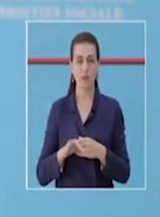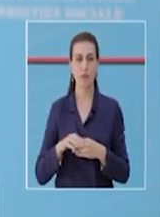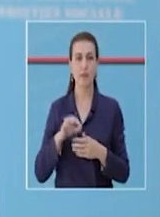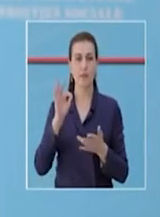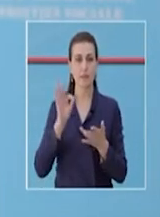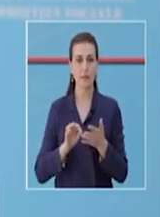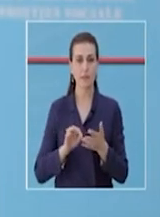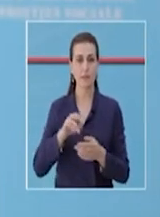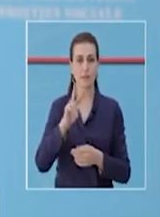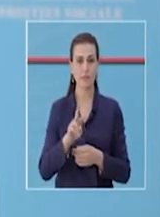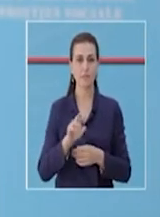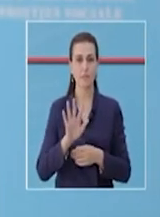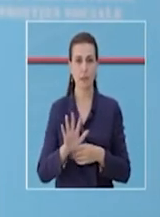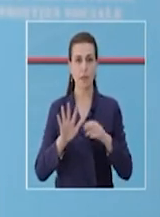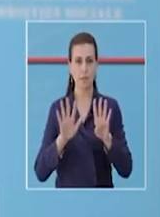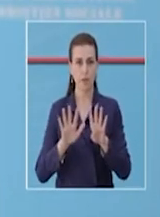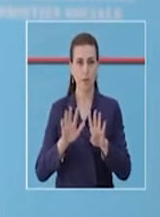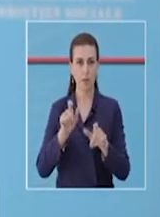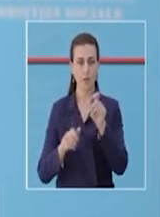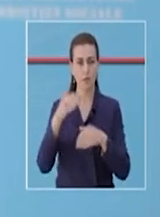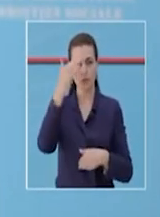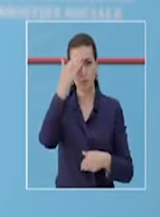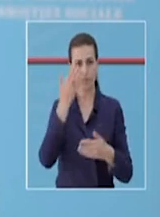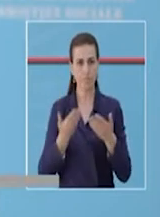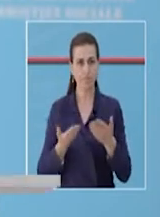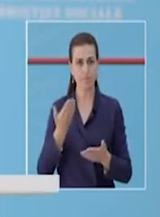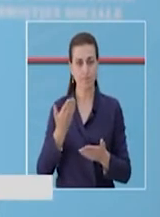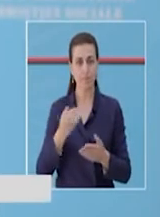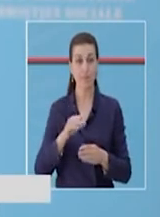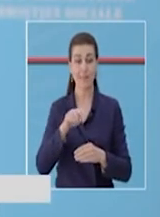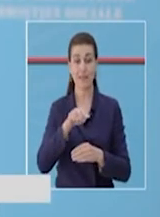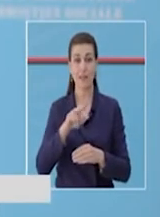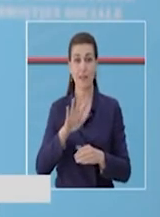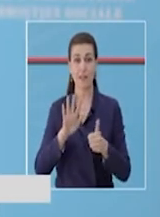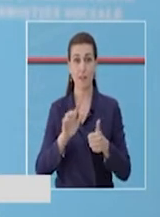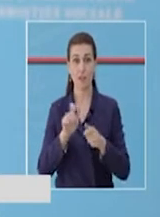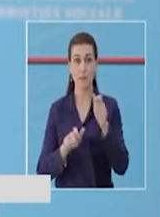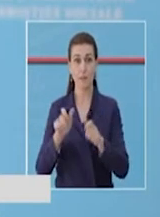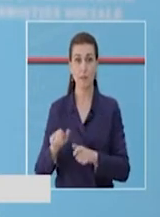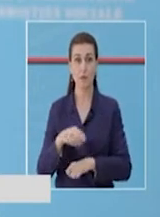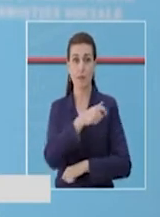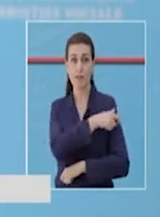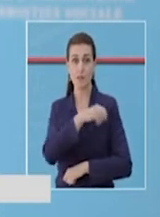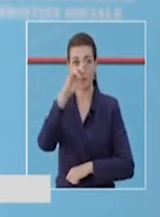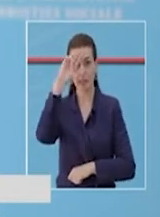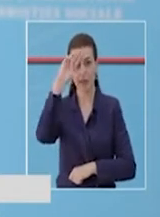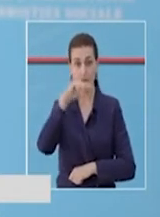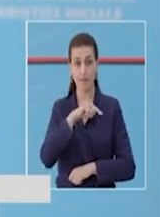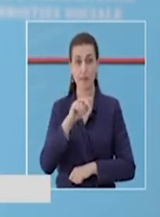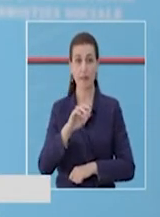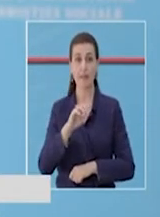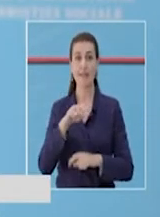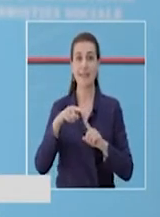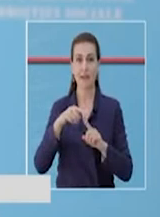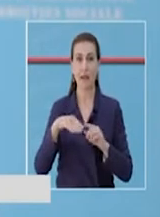testuar 259 raste të dyshuar COVID-19, nga totali të cilëve janë personel shëndetësor 36, të